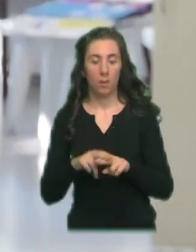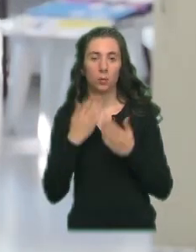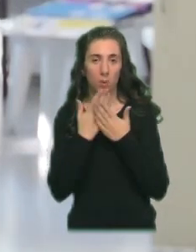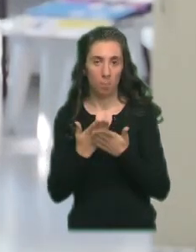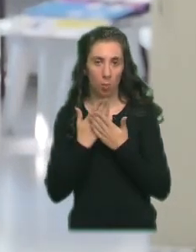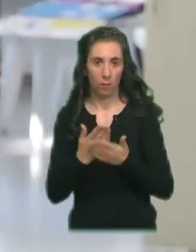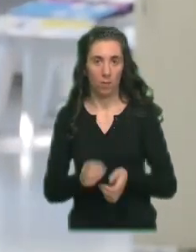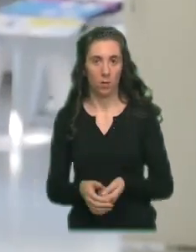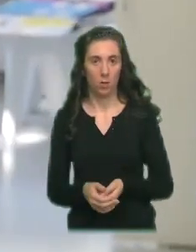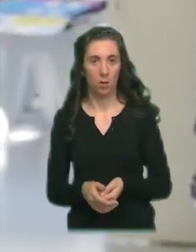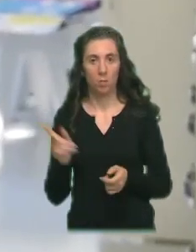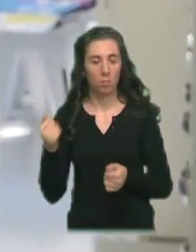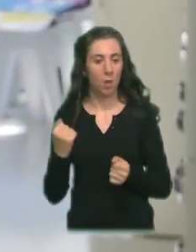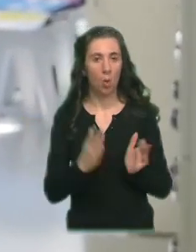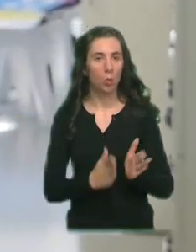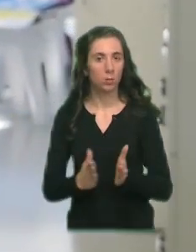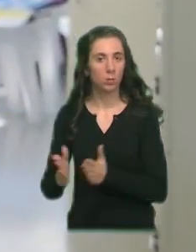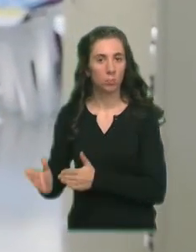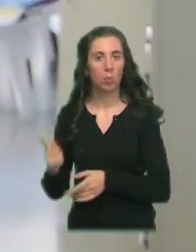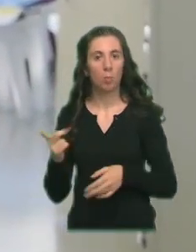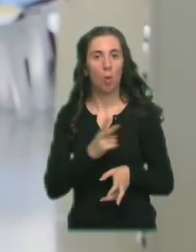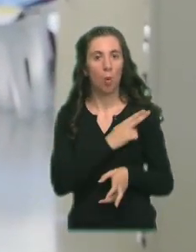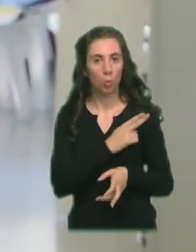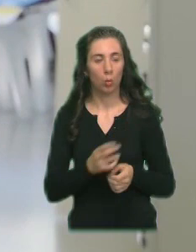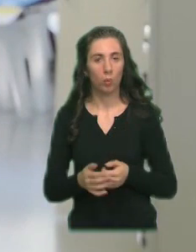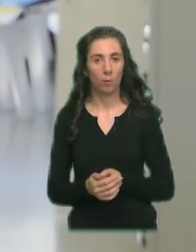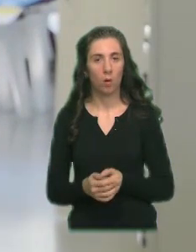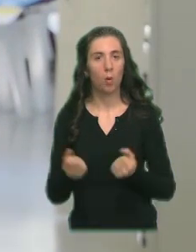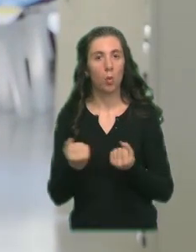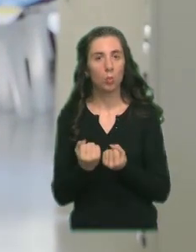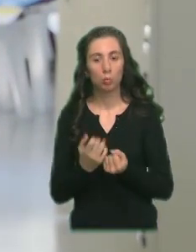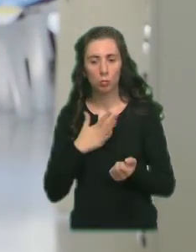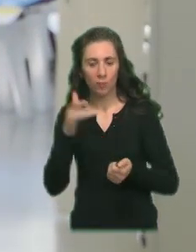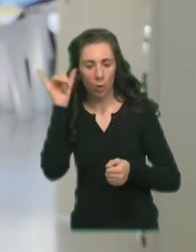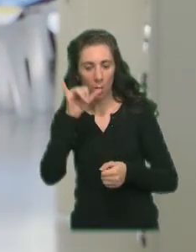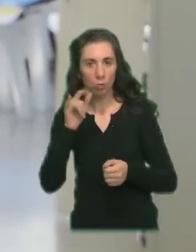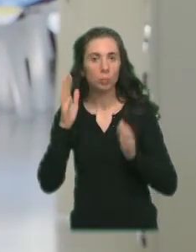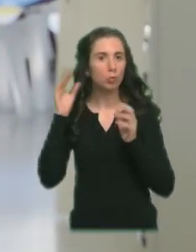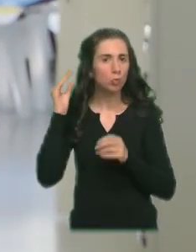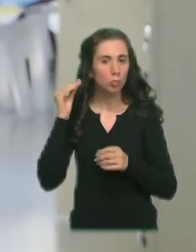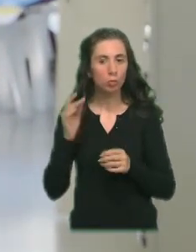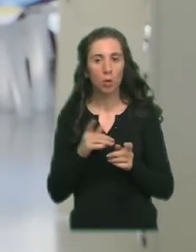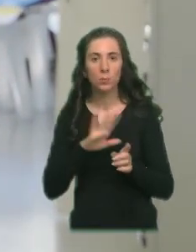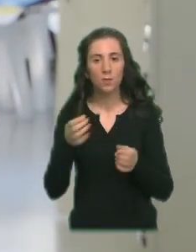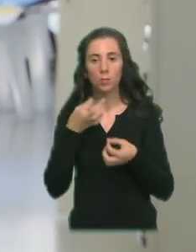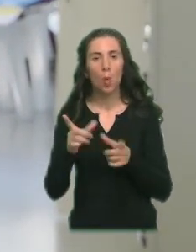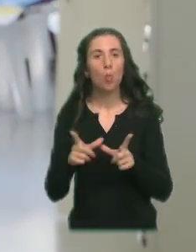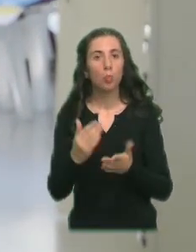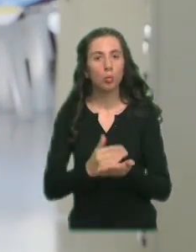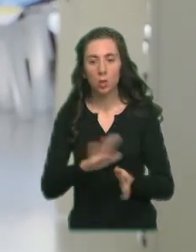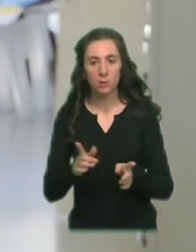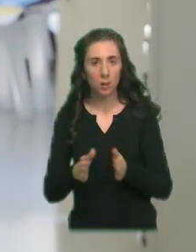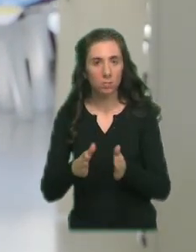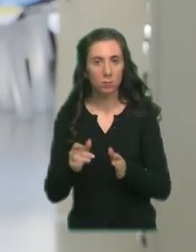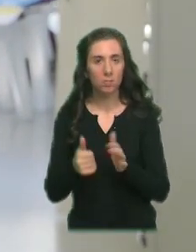svaku pohvalu, jer on je jako discipliniran i odgovoran i uči na svojim greškama, sluša, slijedi upute, i u